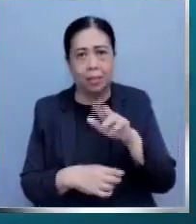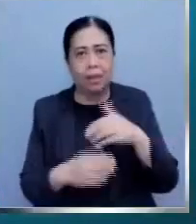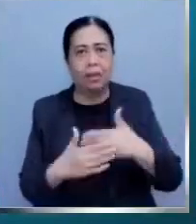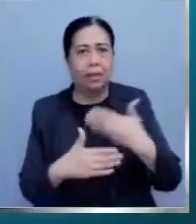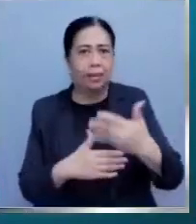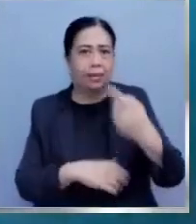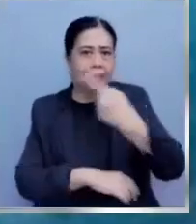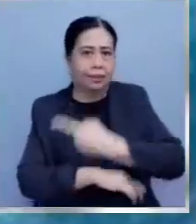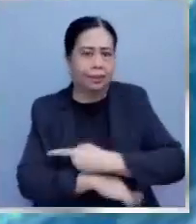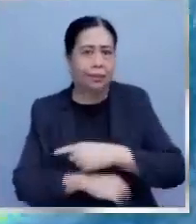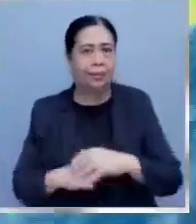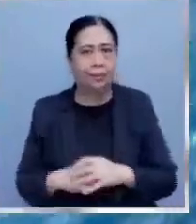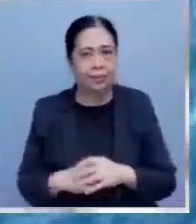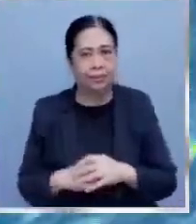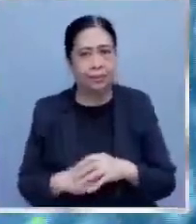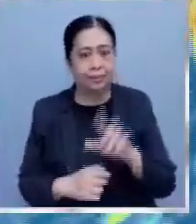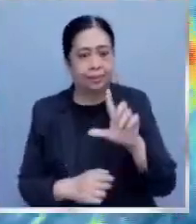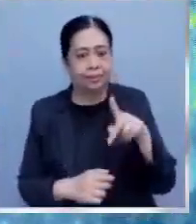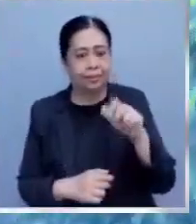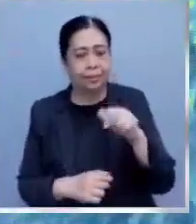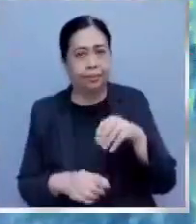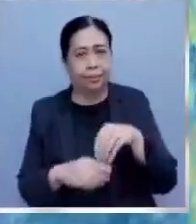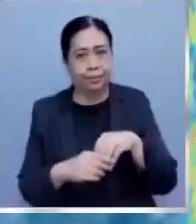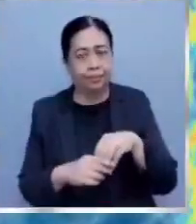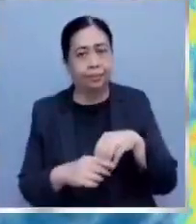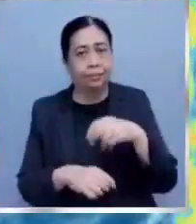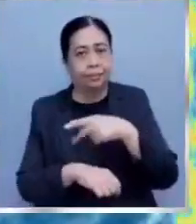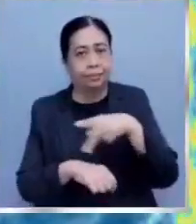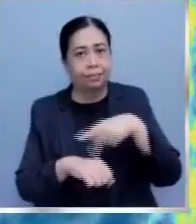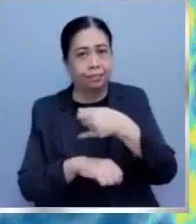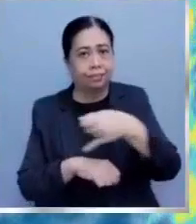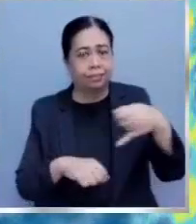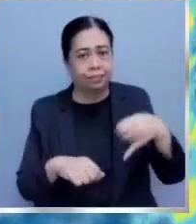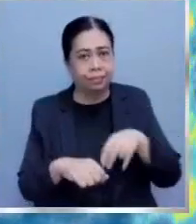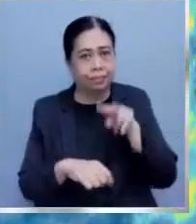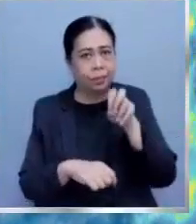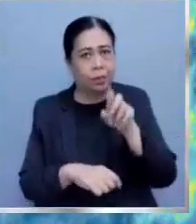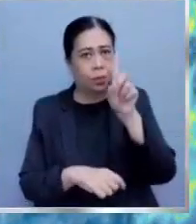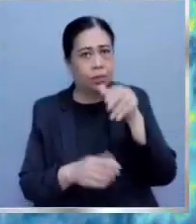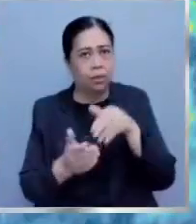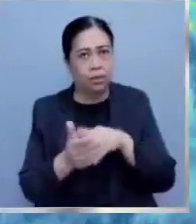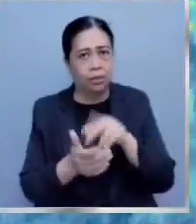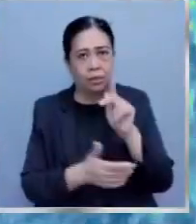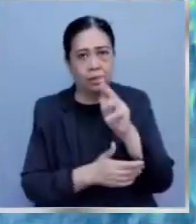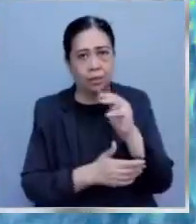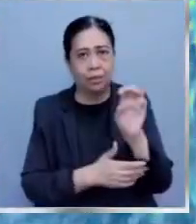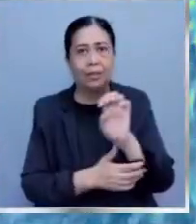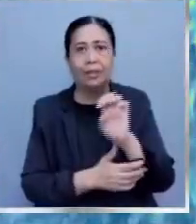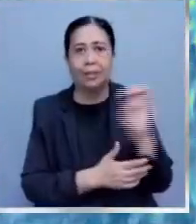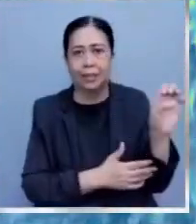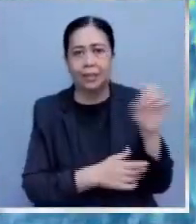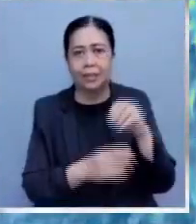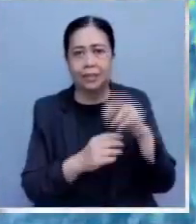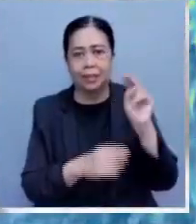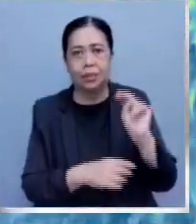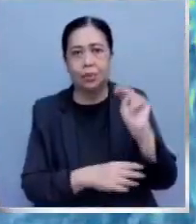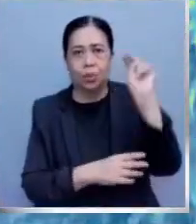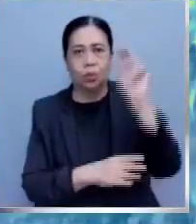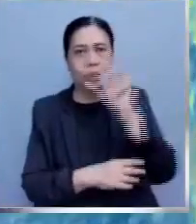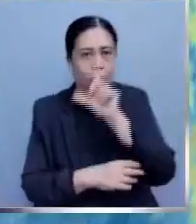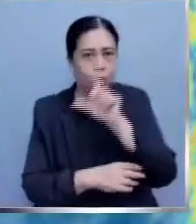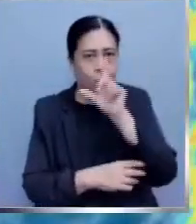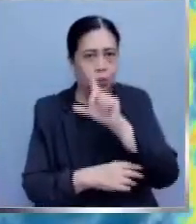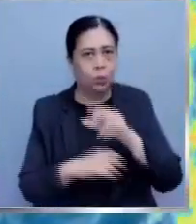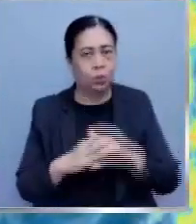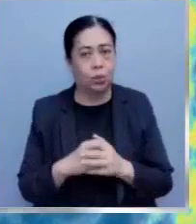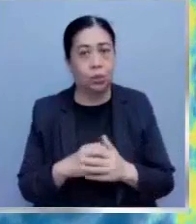araw. Ang LPA sa loob ng PAR, huling nakita sa layong 1,000 kilometers silangan ng extreme northern Luzon. Ayon